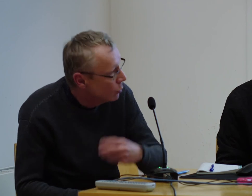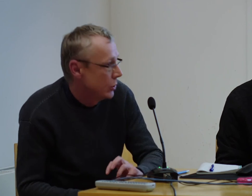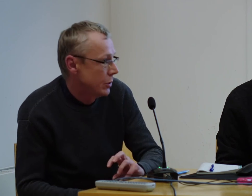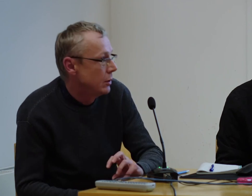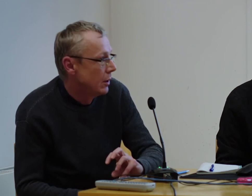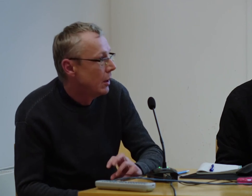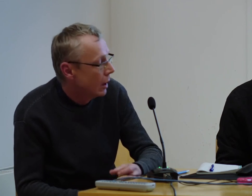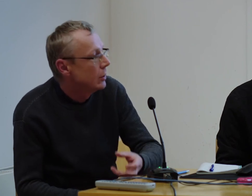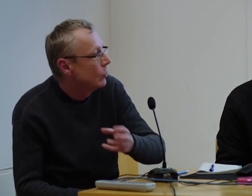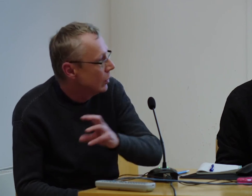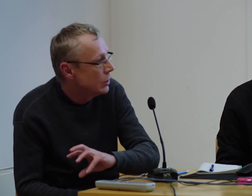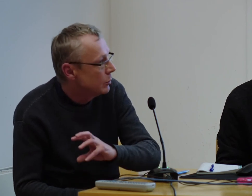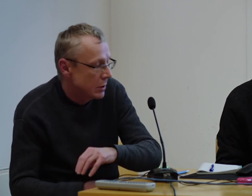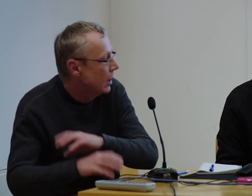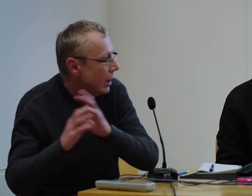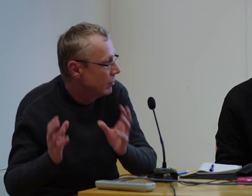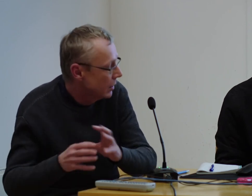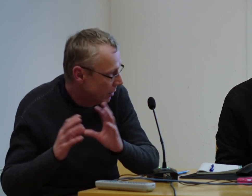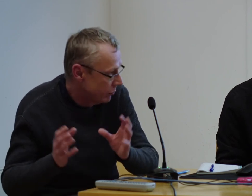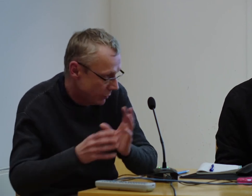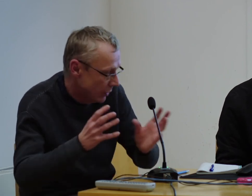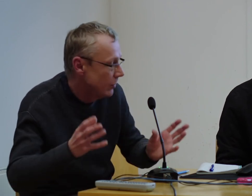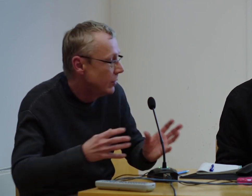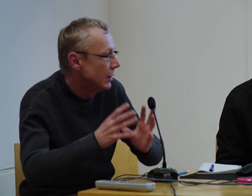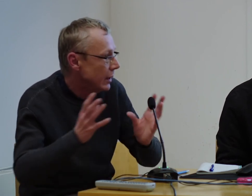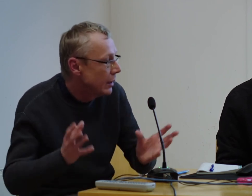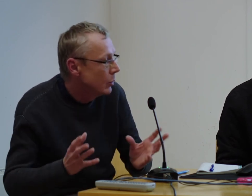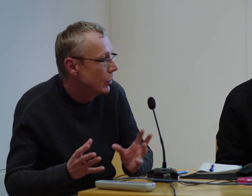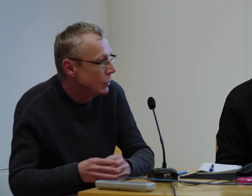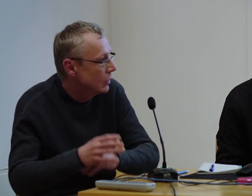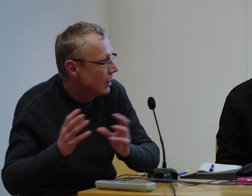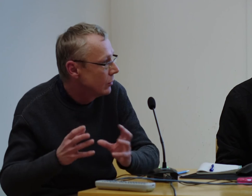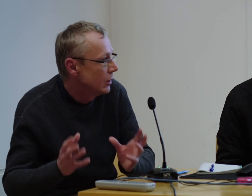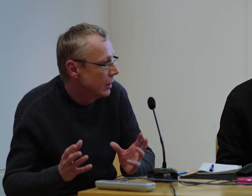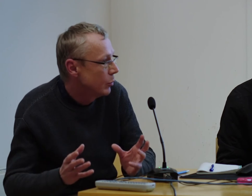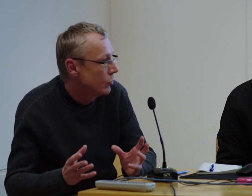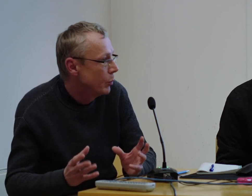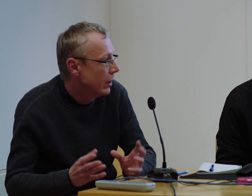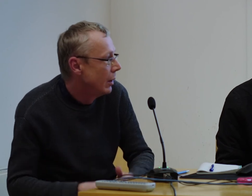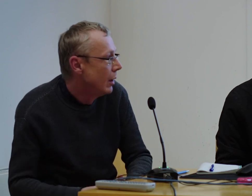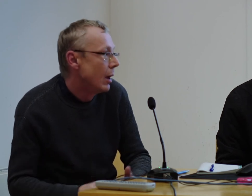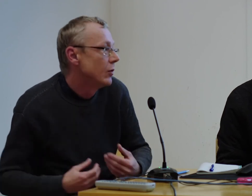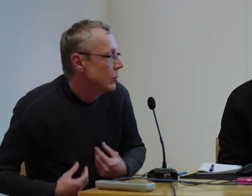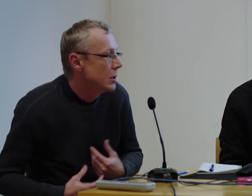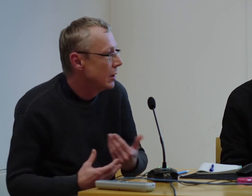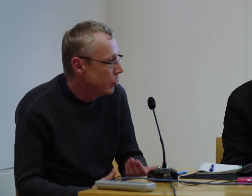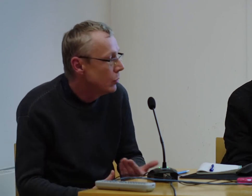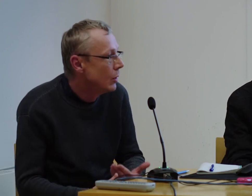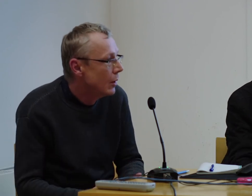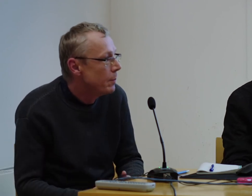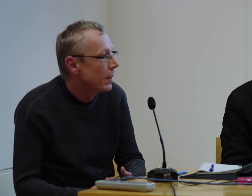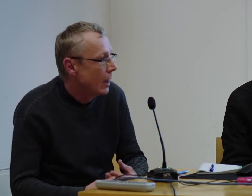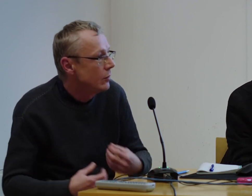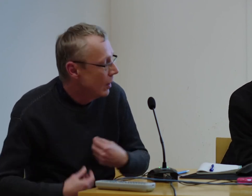jsou situační a které jsou založeny prostě na nějakých asi sdílených jakoby hodnotách a sdílených postupech, ale samozřejmě